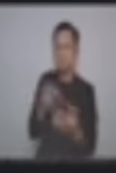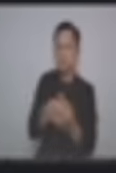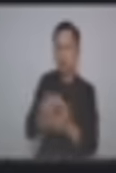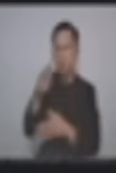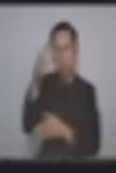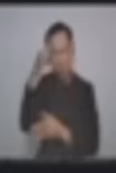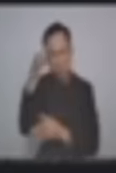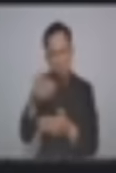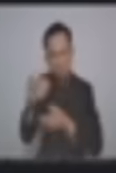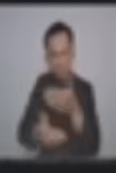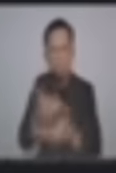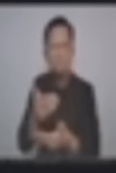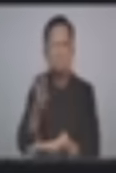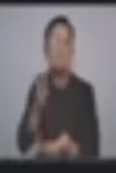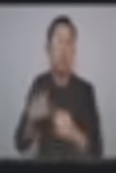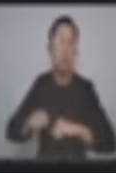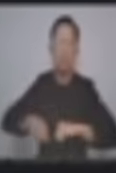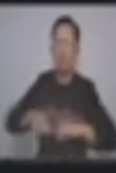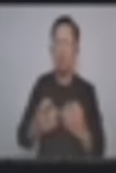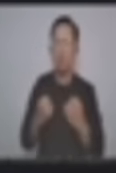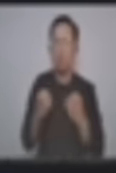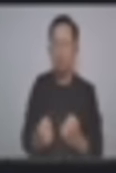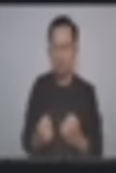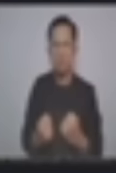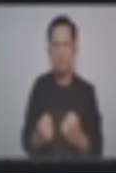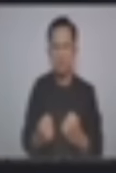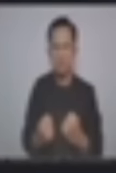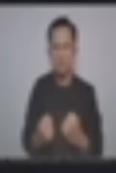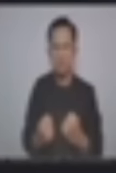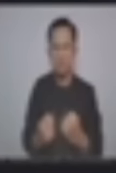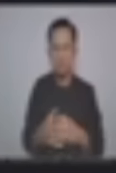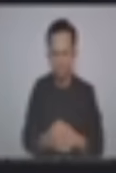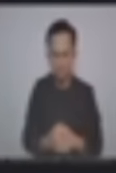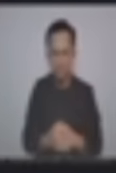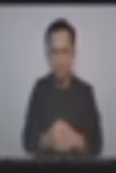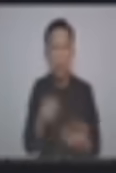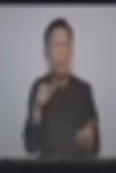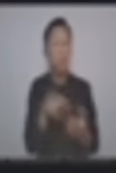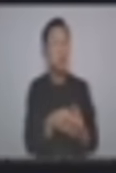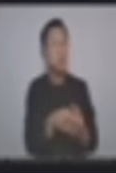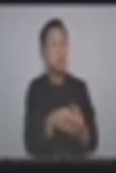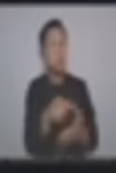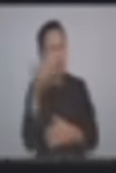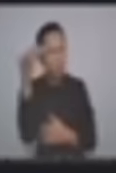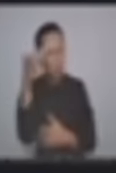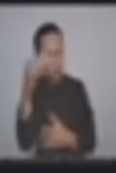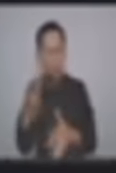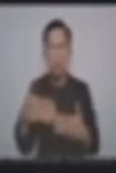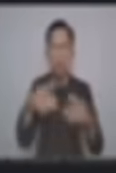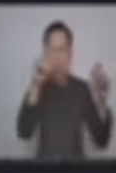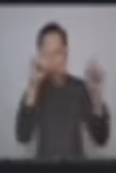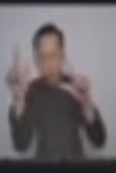legitimasi kuat hal tersebut tidak dapat dilepaskan dari eksistensi Pemilu baik secara teoritis konseptual dan